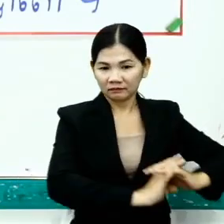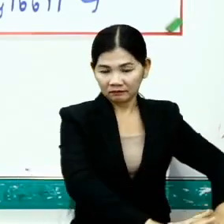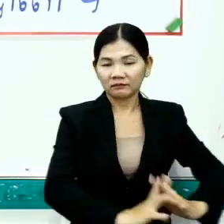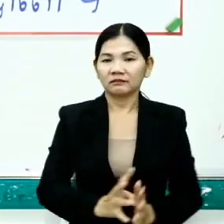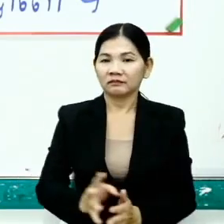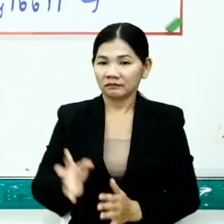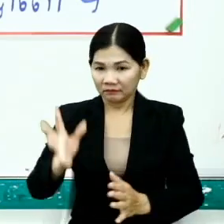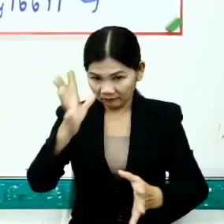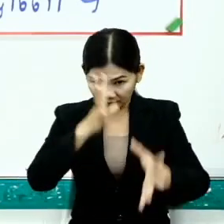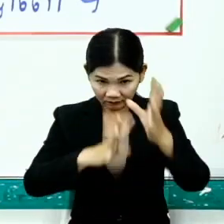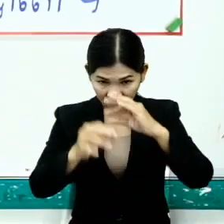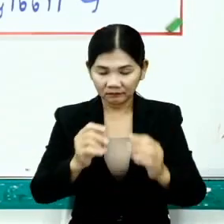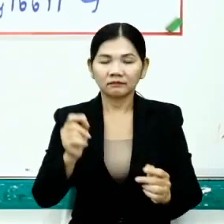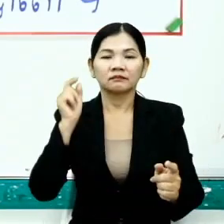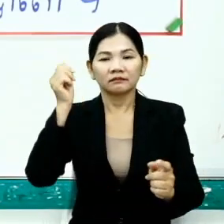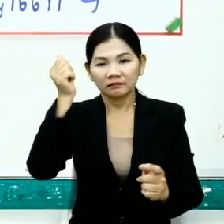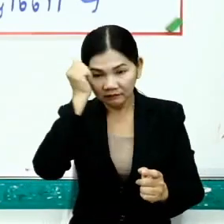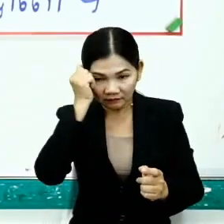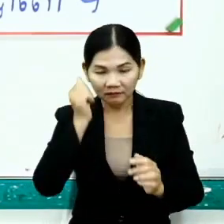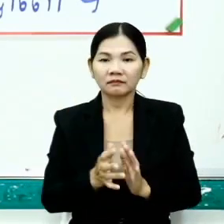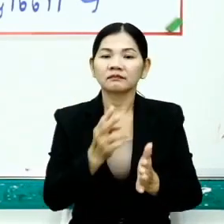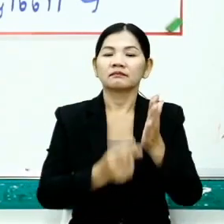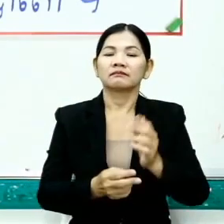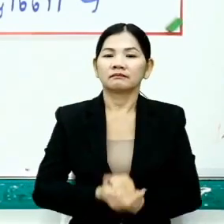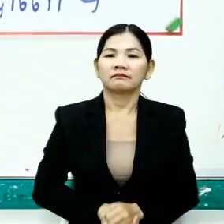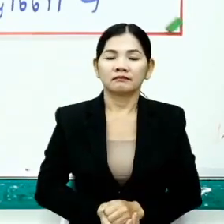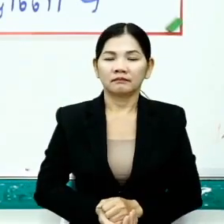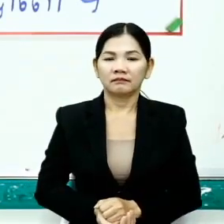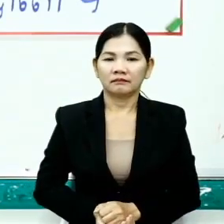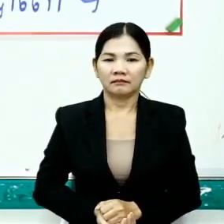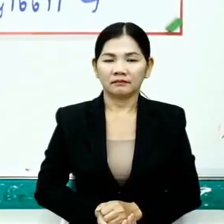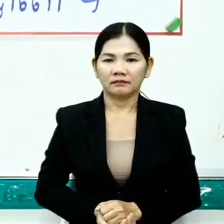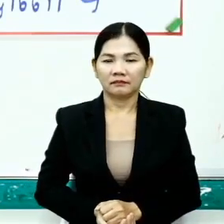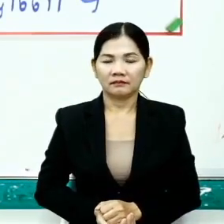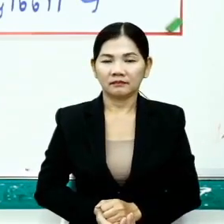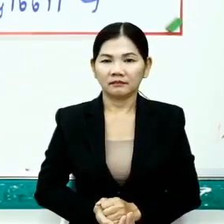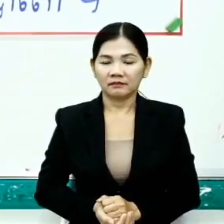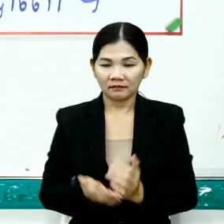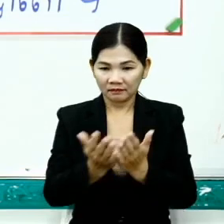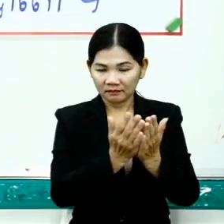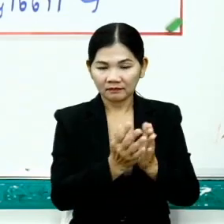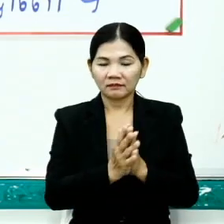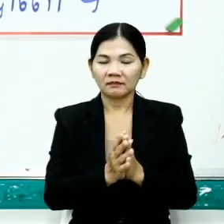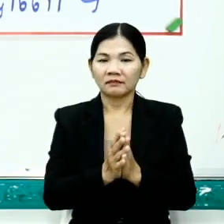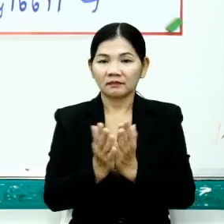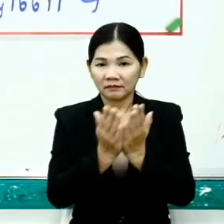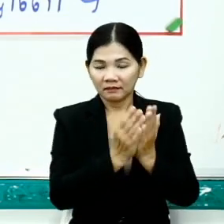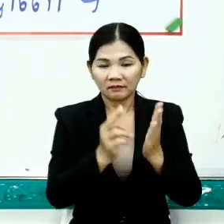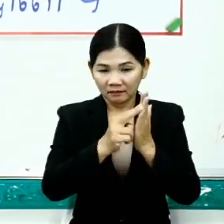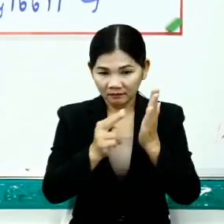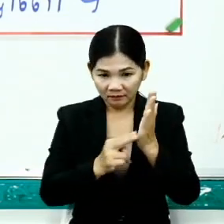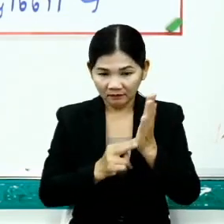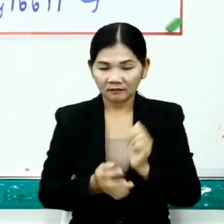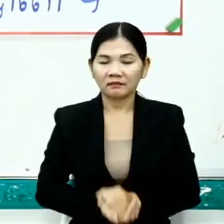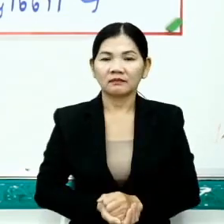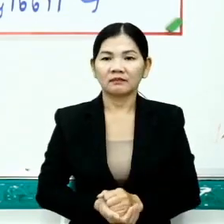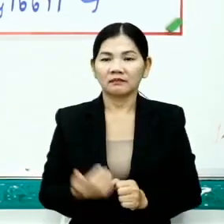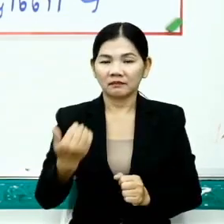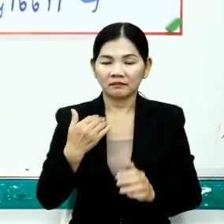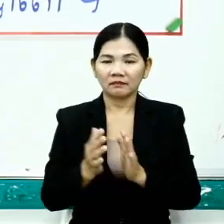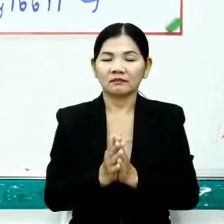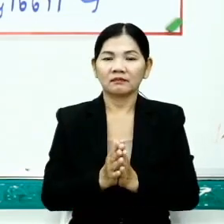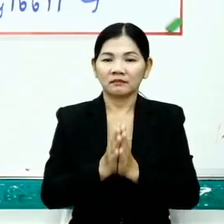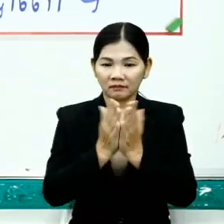ដល់ណាកូនចាំអត់ចាគឺយើងដល់ការអានអត្ថបទអាននៅណាកូនចាគឺអាននៅ